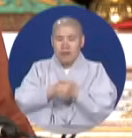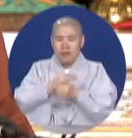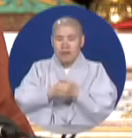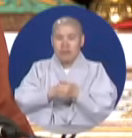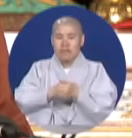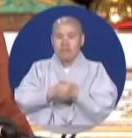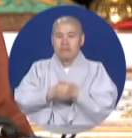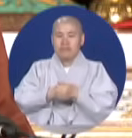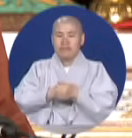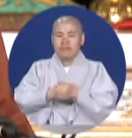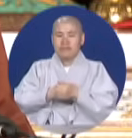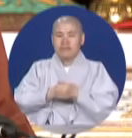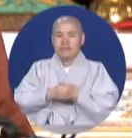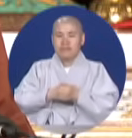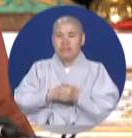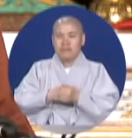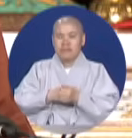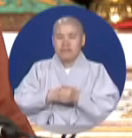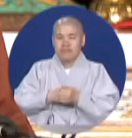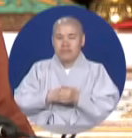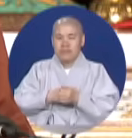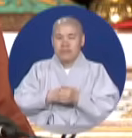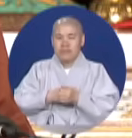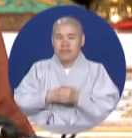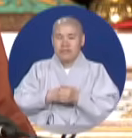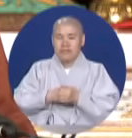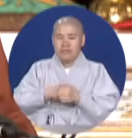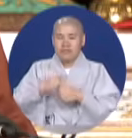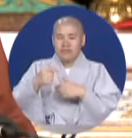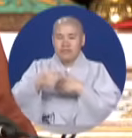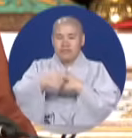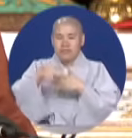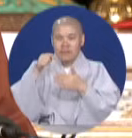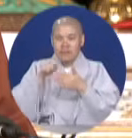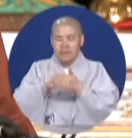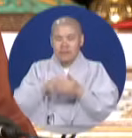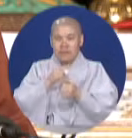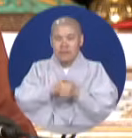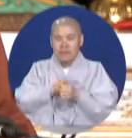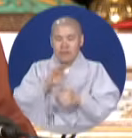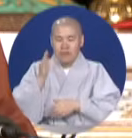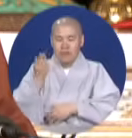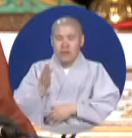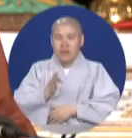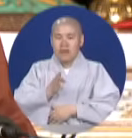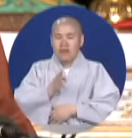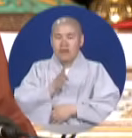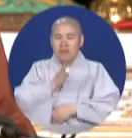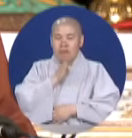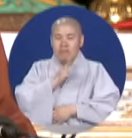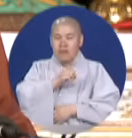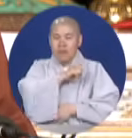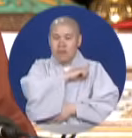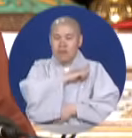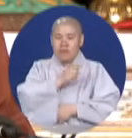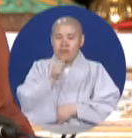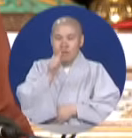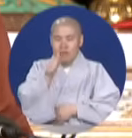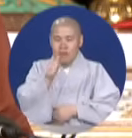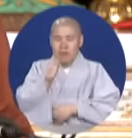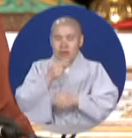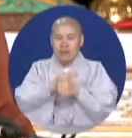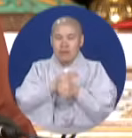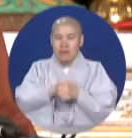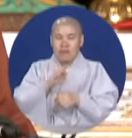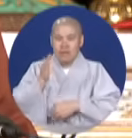심자, 스승사자. 그래서 심사가 되는 게 그게 최고의 스승입니다. 근데